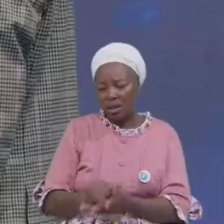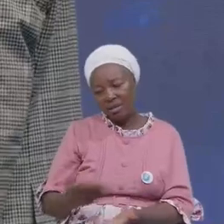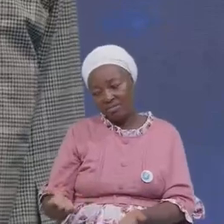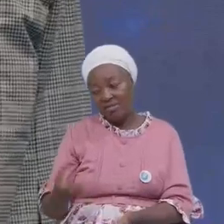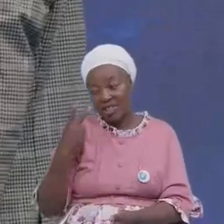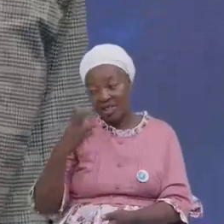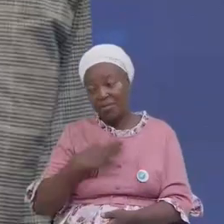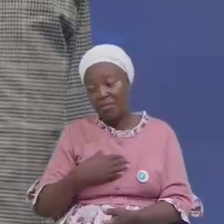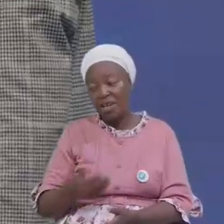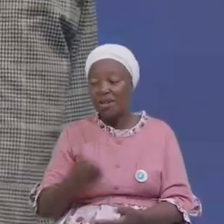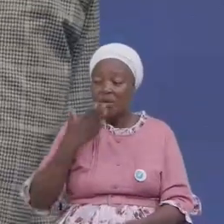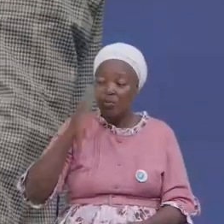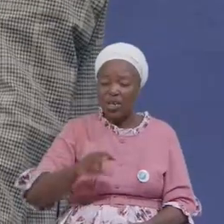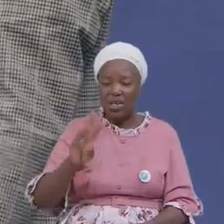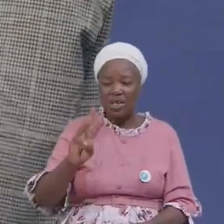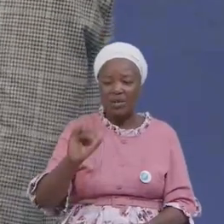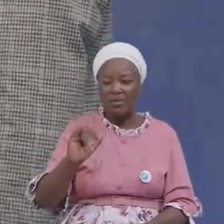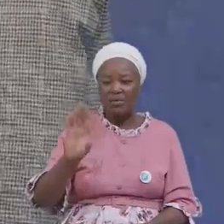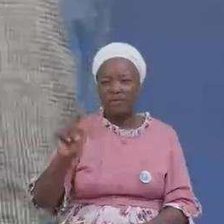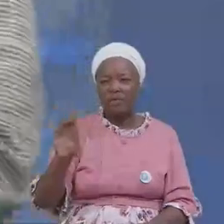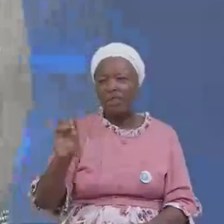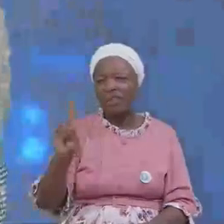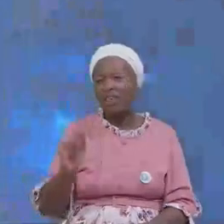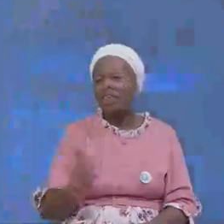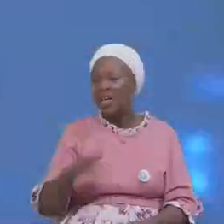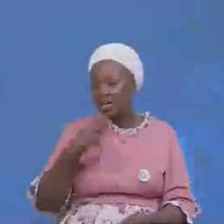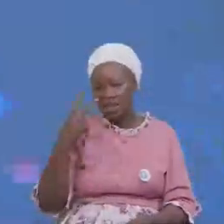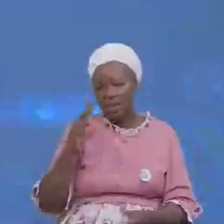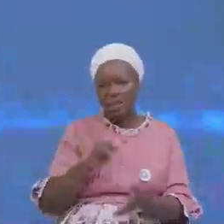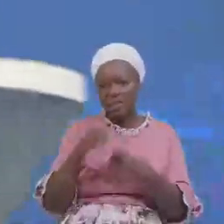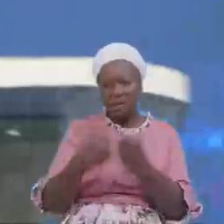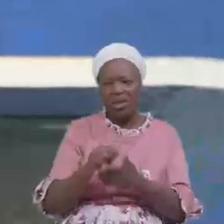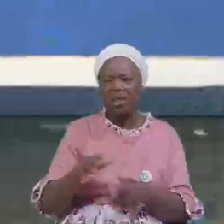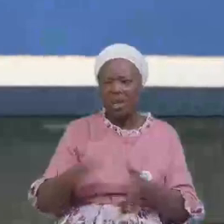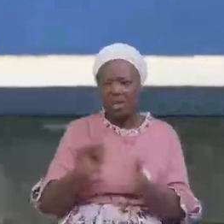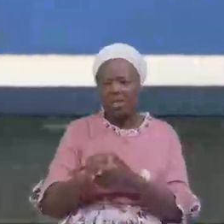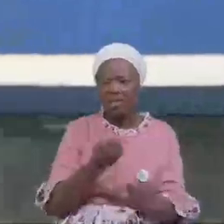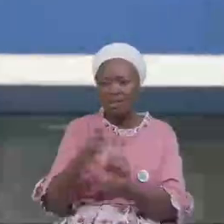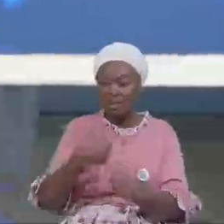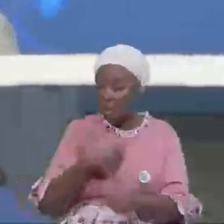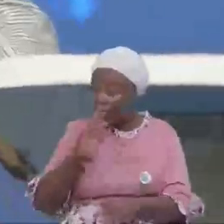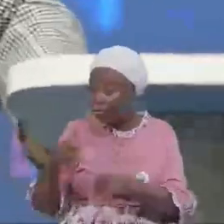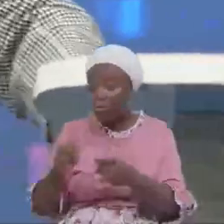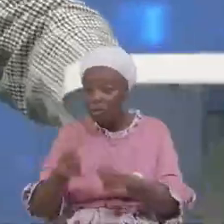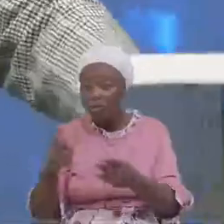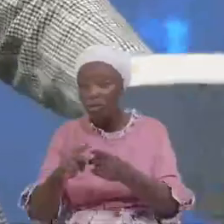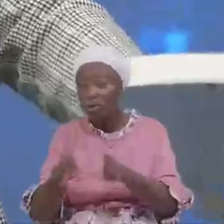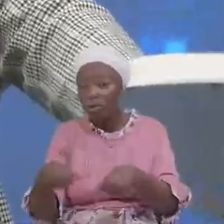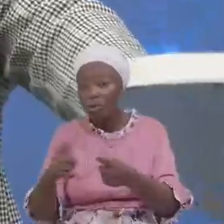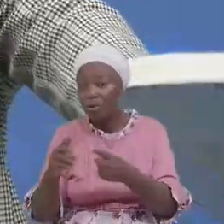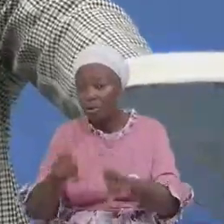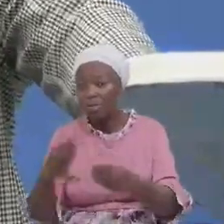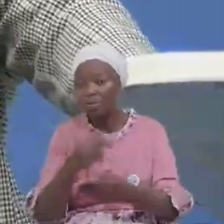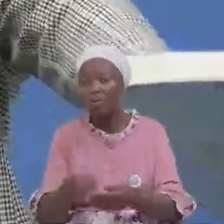Ah, Dieu, regarde ma méchanceté, sauve-moi. Non, ça ne peut pas te sauver. Est-ce que tu vas donner tes transgressions à